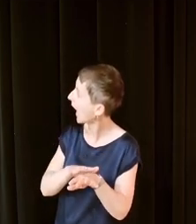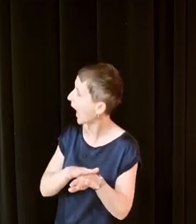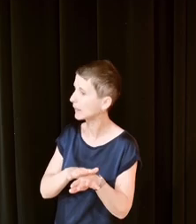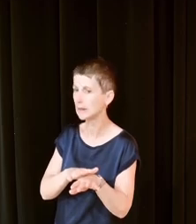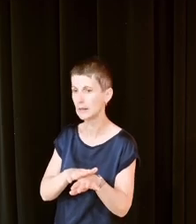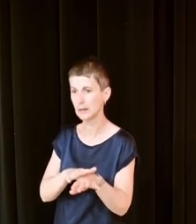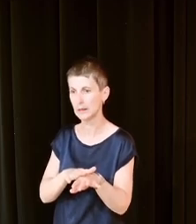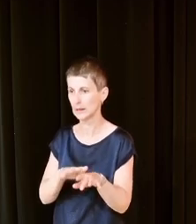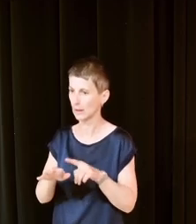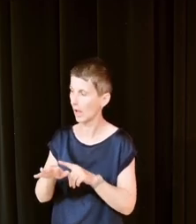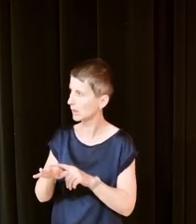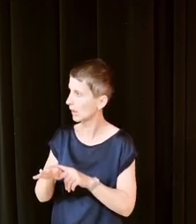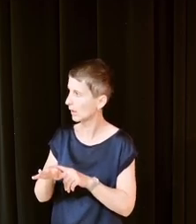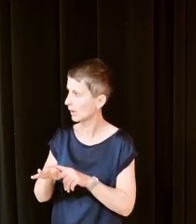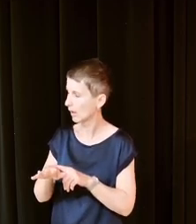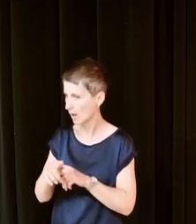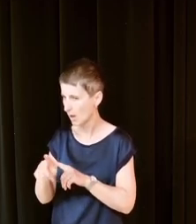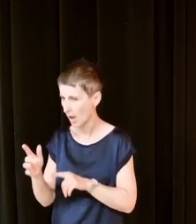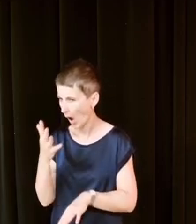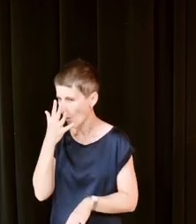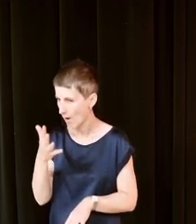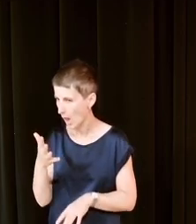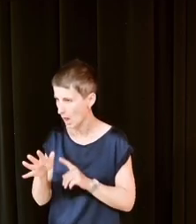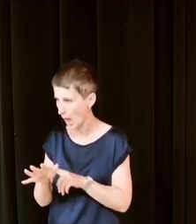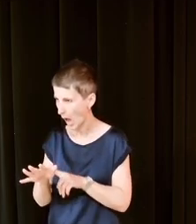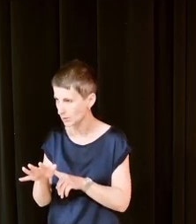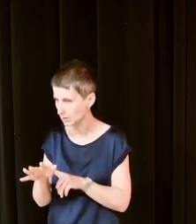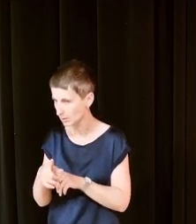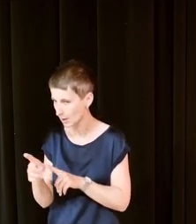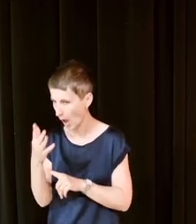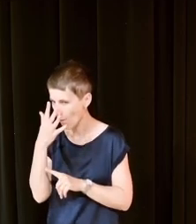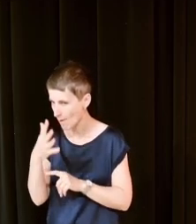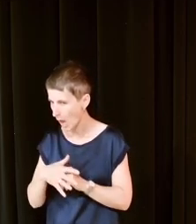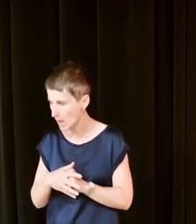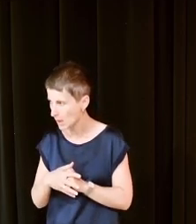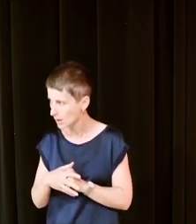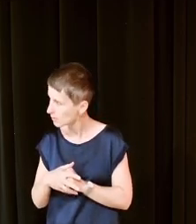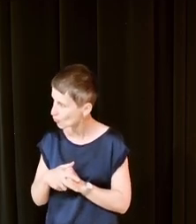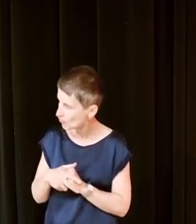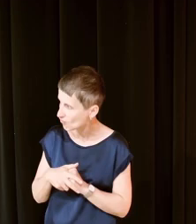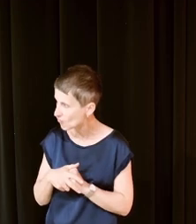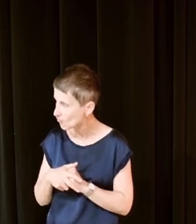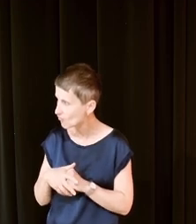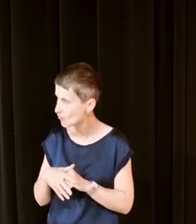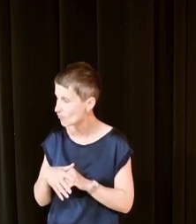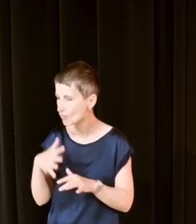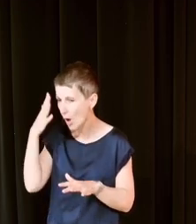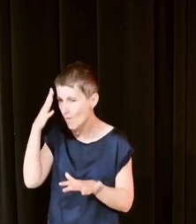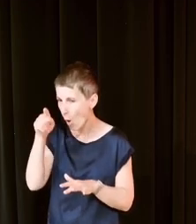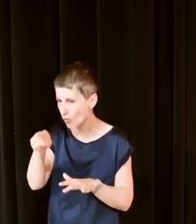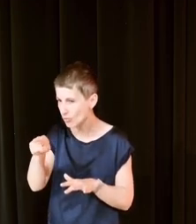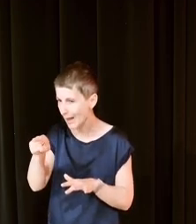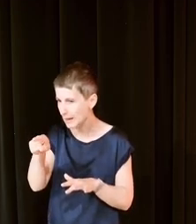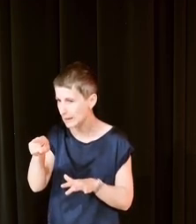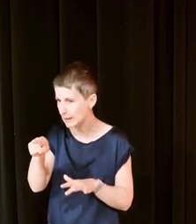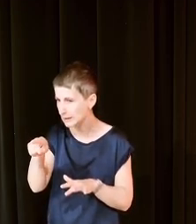Und da wäre meine Frage, fällt Ihnen da etwas auf? An dieser Hand. Und stellen Sie sich vor,